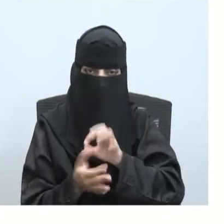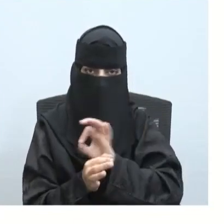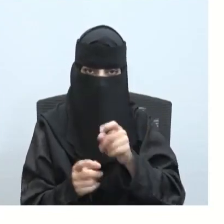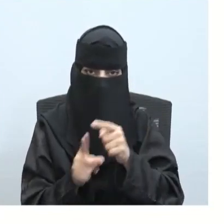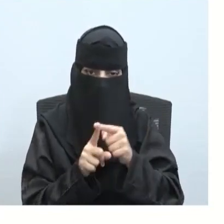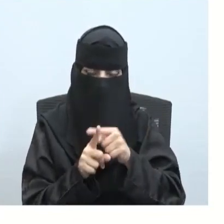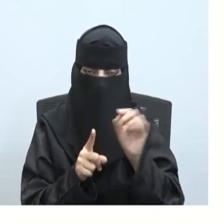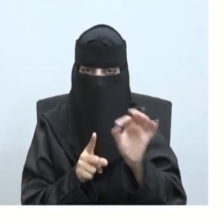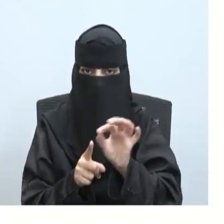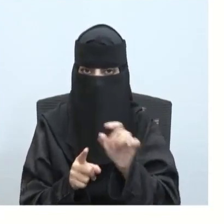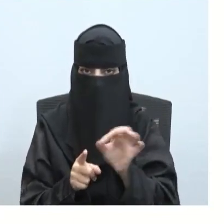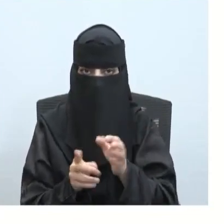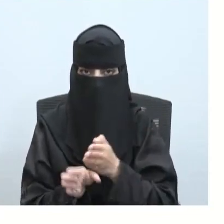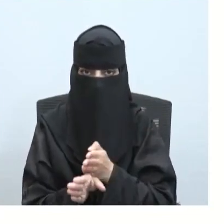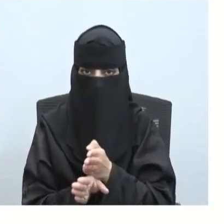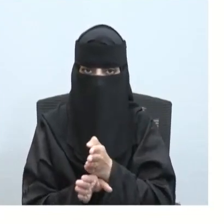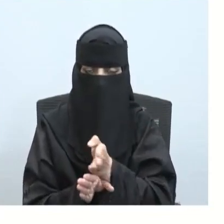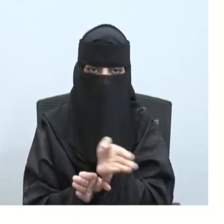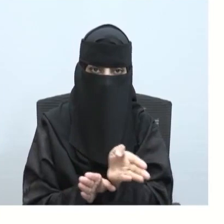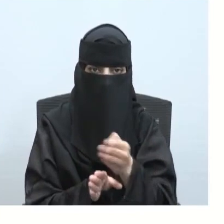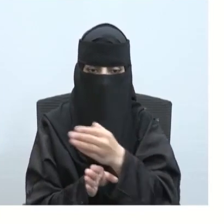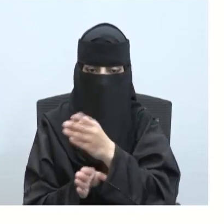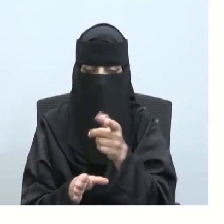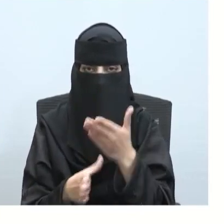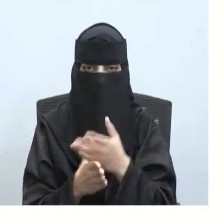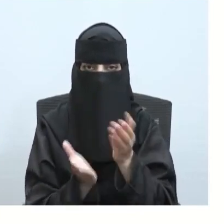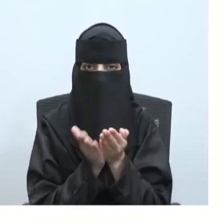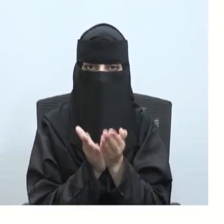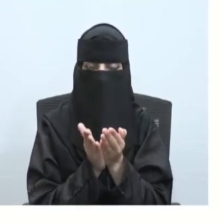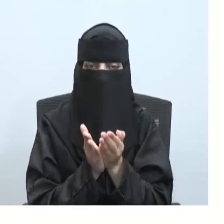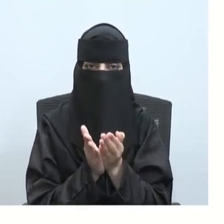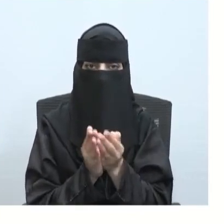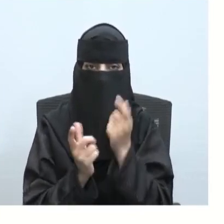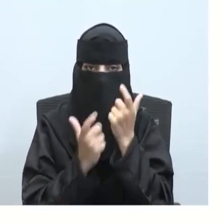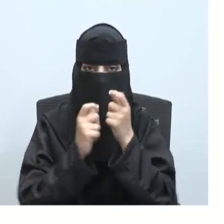قريبة من المسار الذي تتحرك فيه مركبة التفتيش.